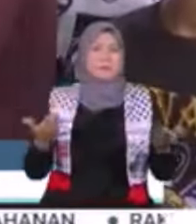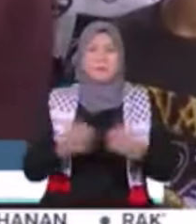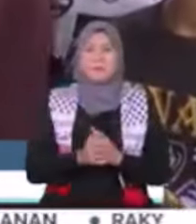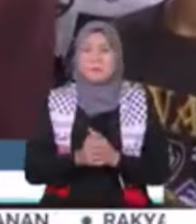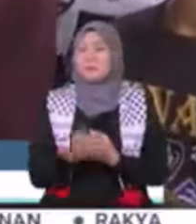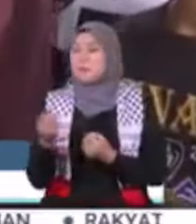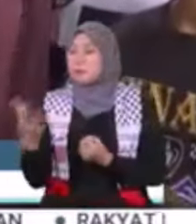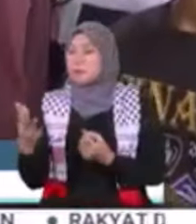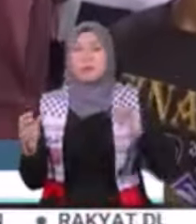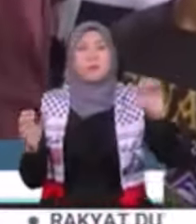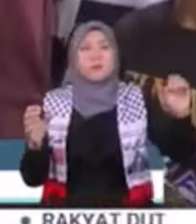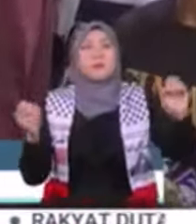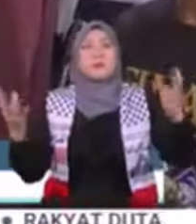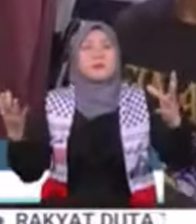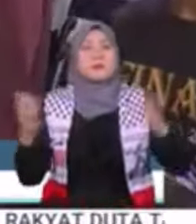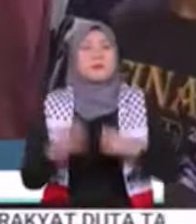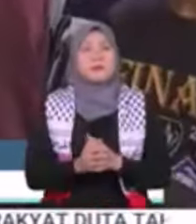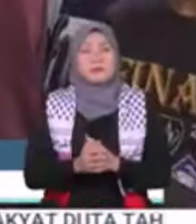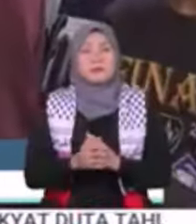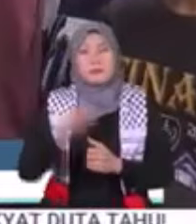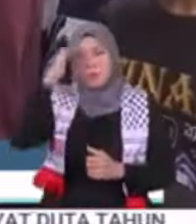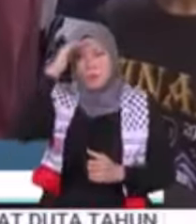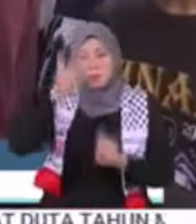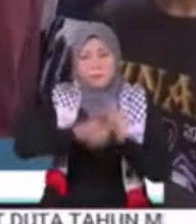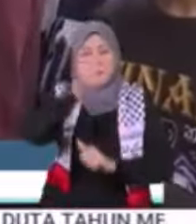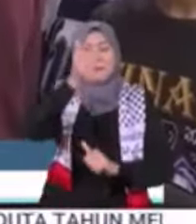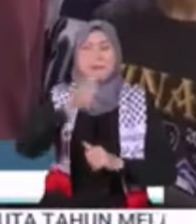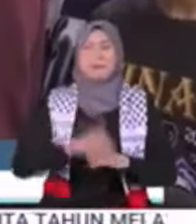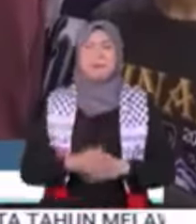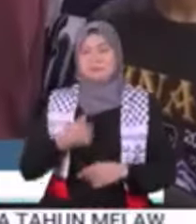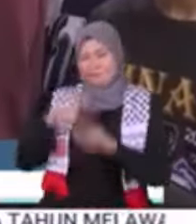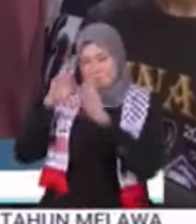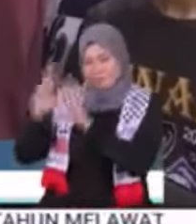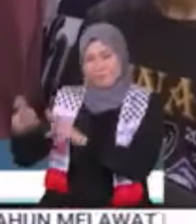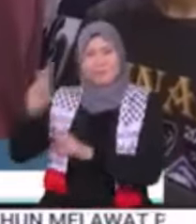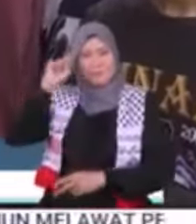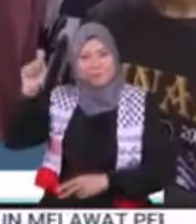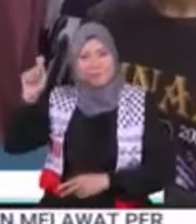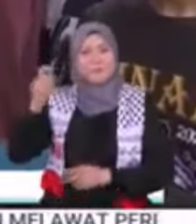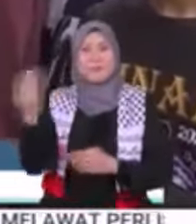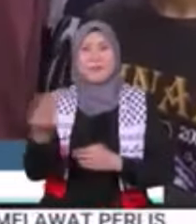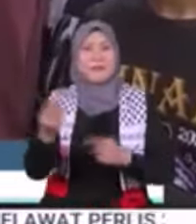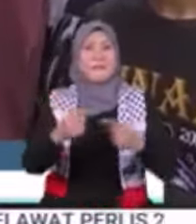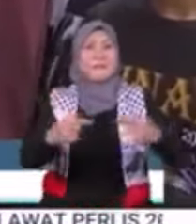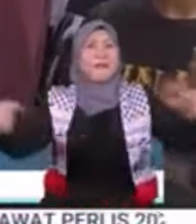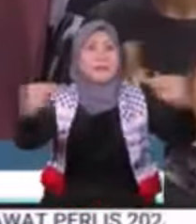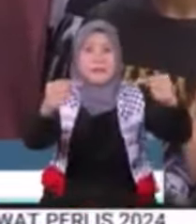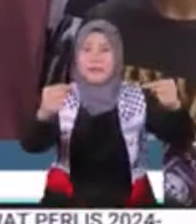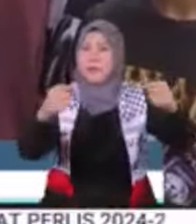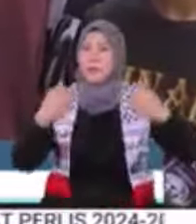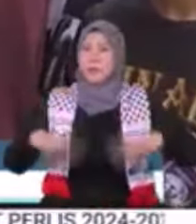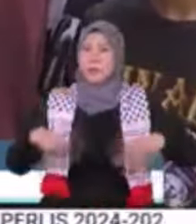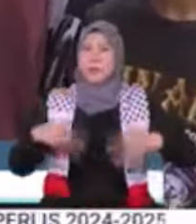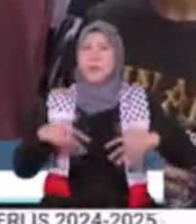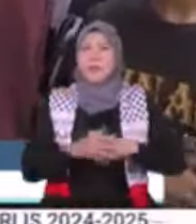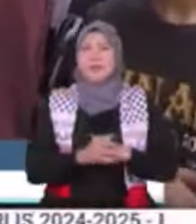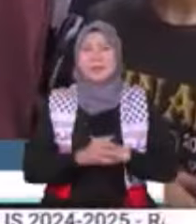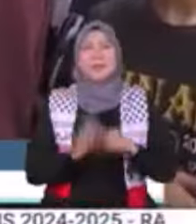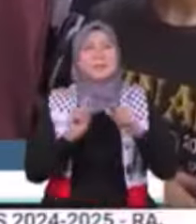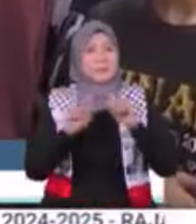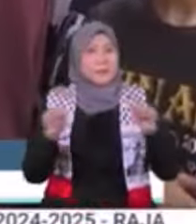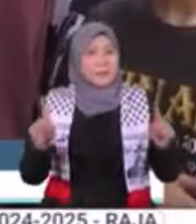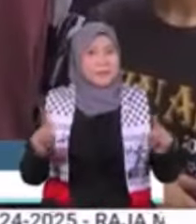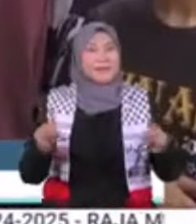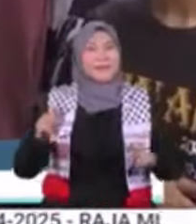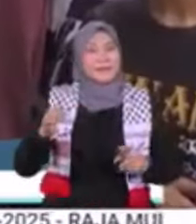abang sendiri, berapa kosong JDT akan menang pada malam ni? Okay, kita memang selalu hormatkan Terengganu sebab biasanya final ni dia lain macam, tapi walau macam mana pun